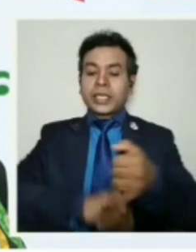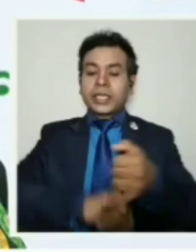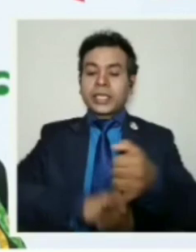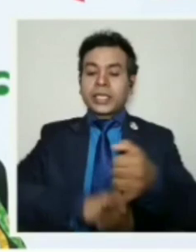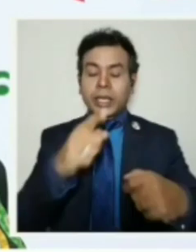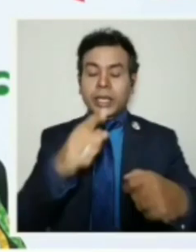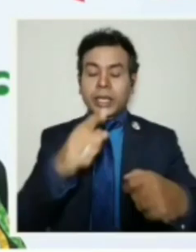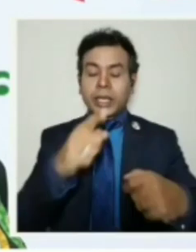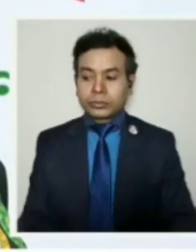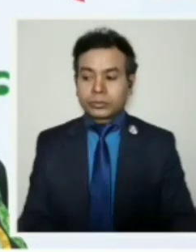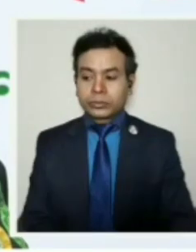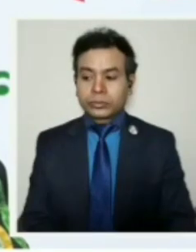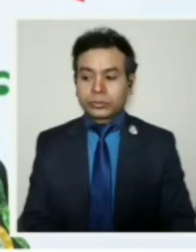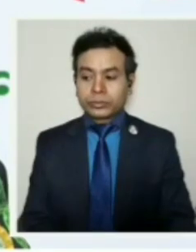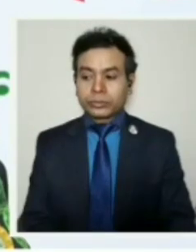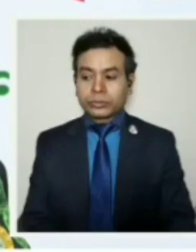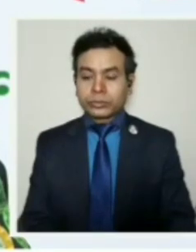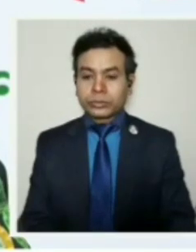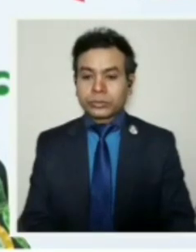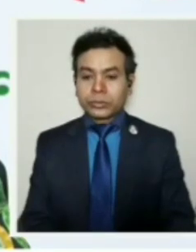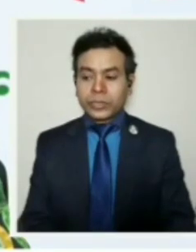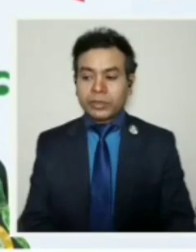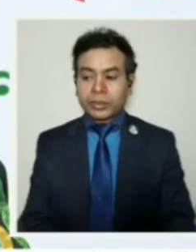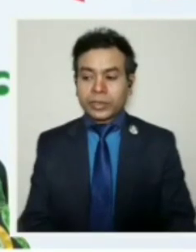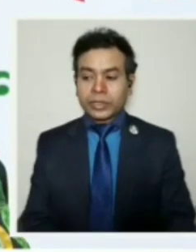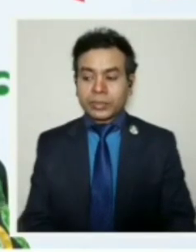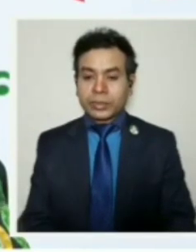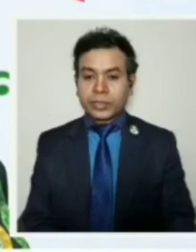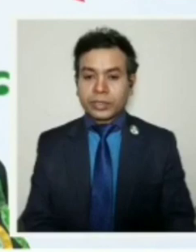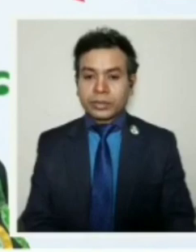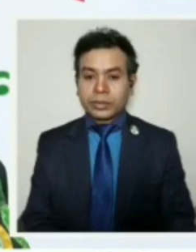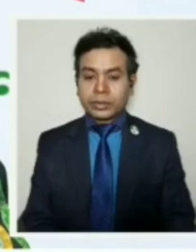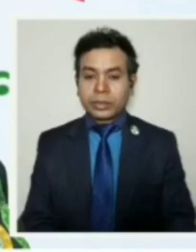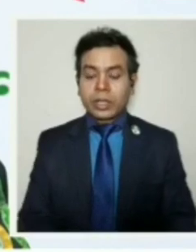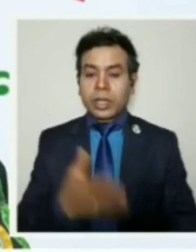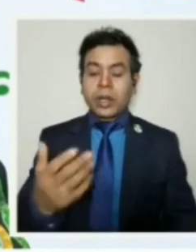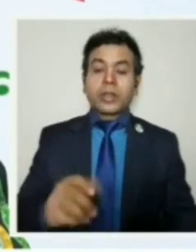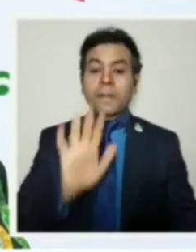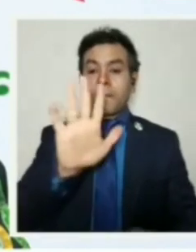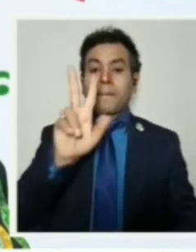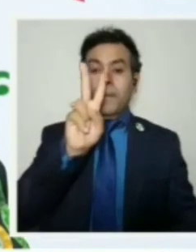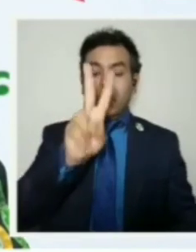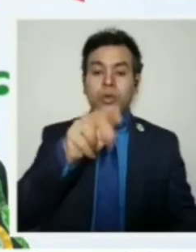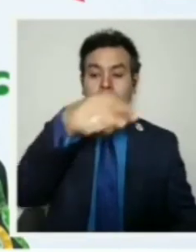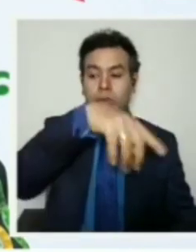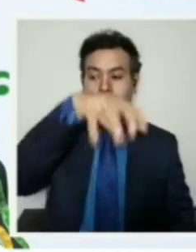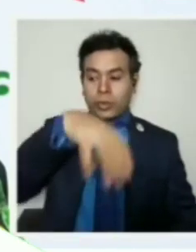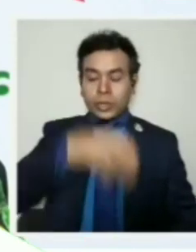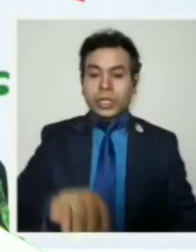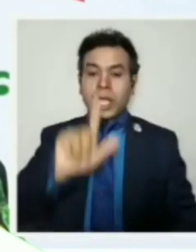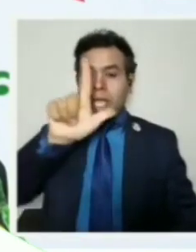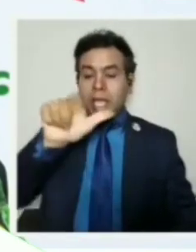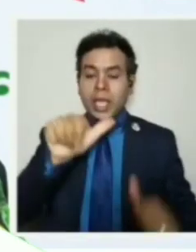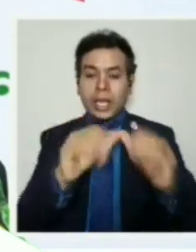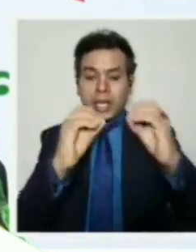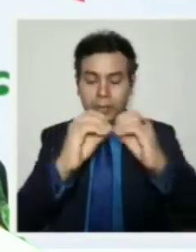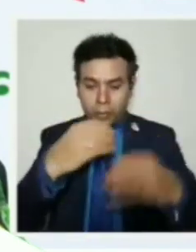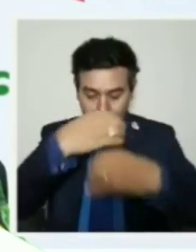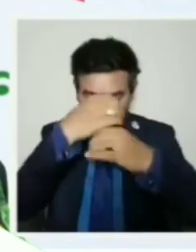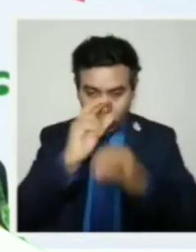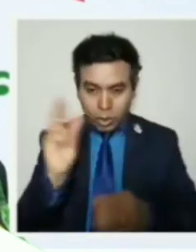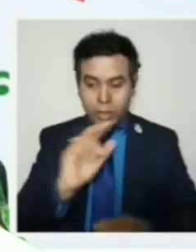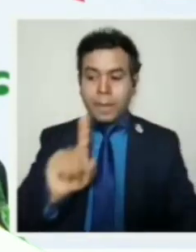পরীক্ষাগারে নমুনা সংগৃহীত হয়েছে 12,842টি এবং পরীক্ষা হয়েছে আগের দিনের নমুনা সহ